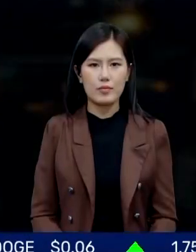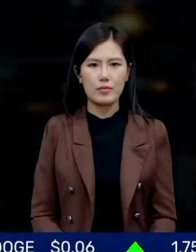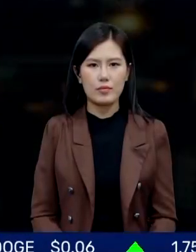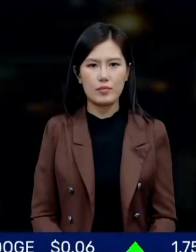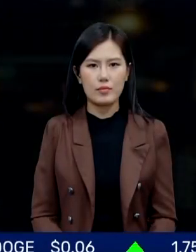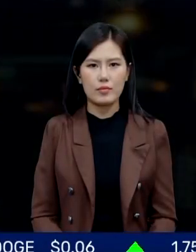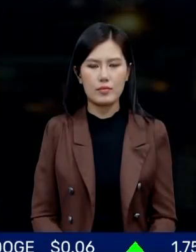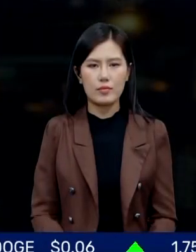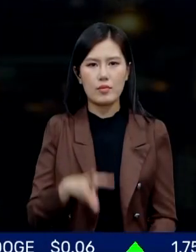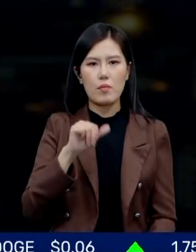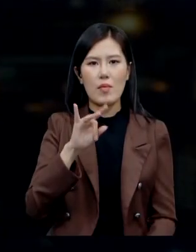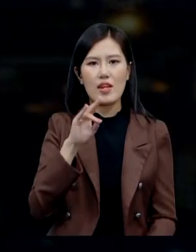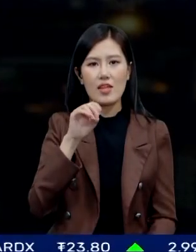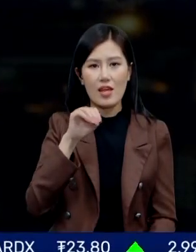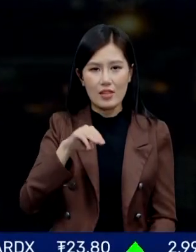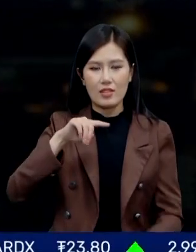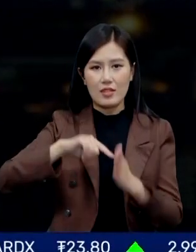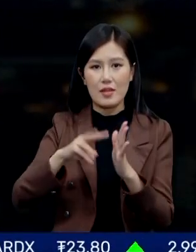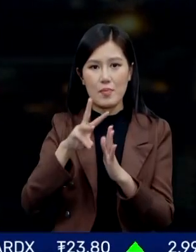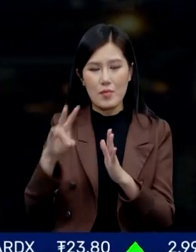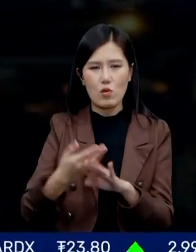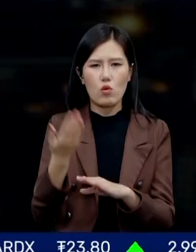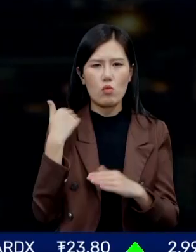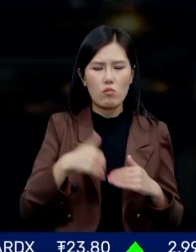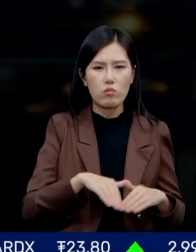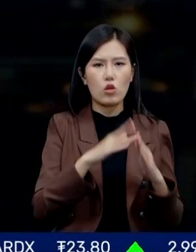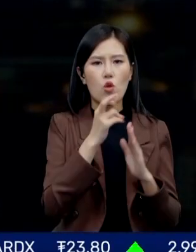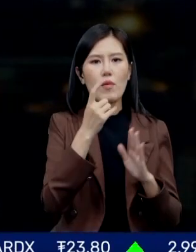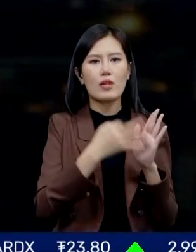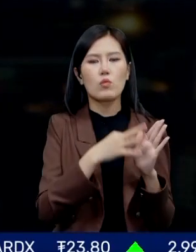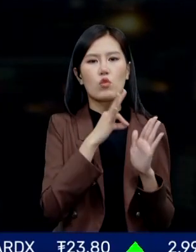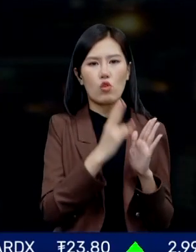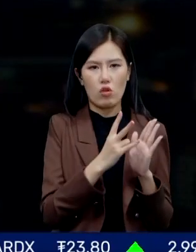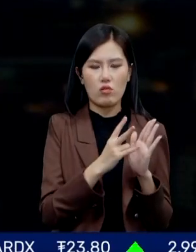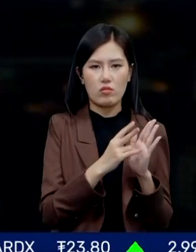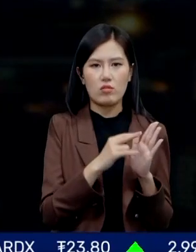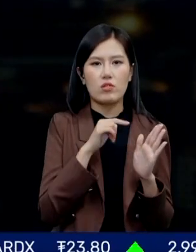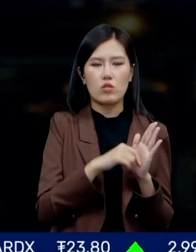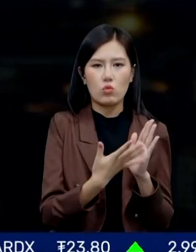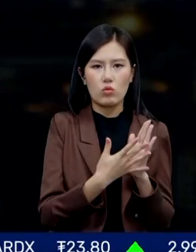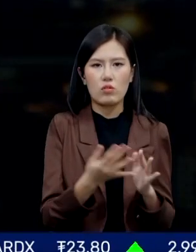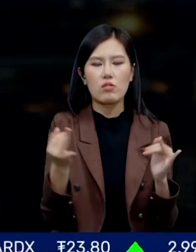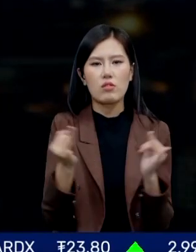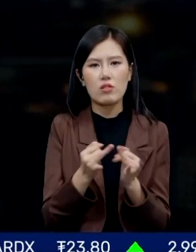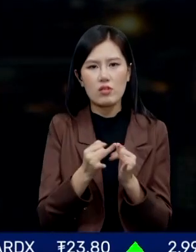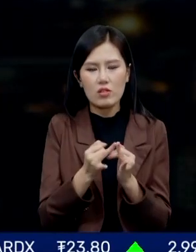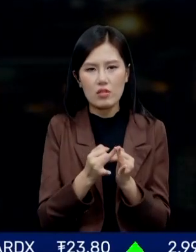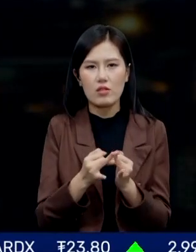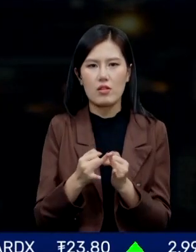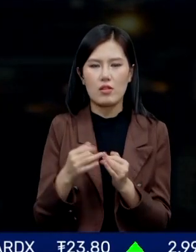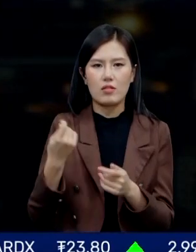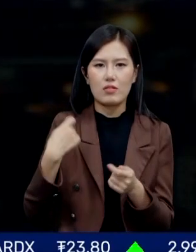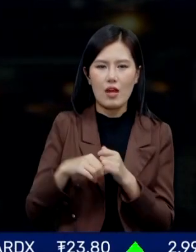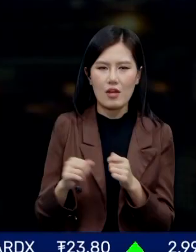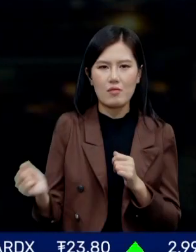Бид Mac цэгийн 18 онд байгуулсан. За тухайн үед л ерхэтэй бол яг онлайн юм зардаг байгууллага хүмүүс